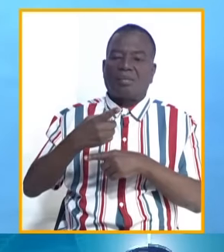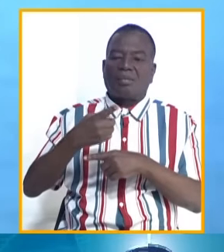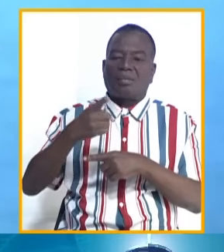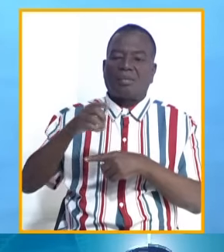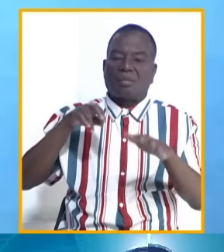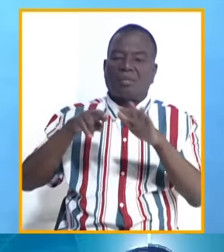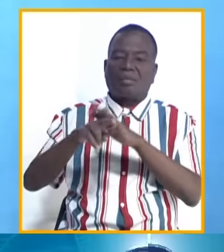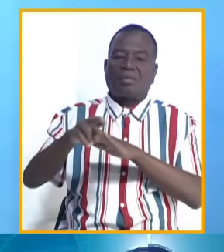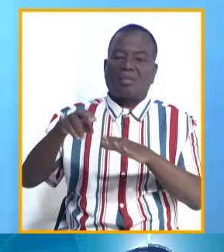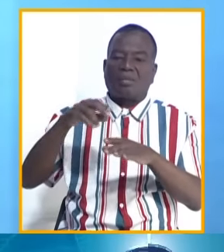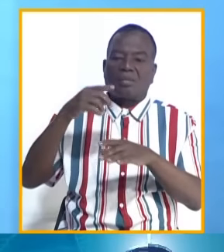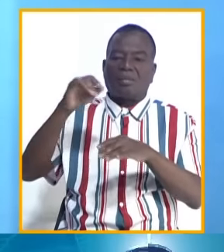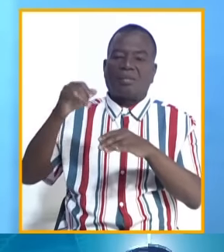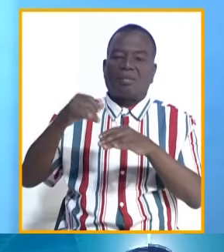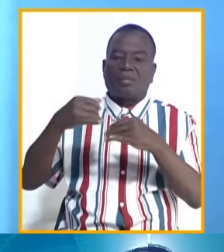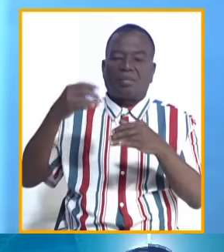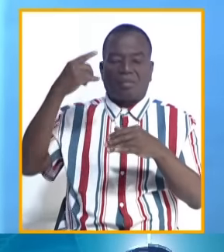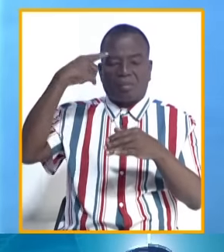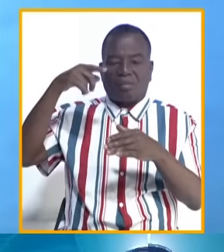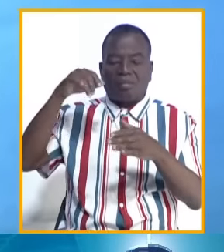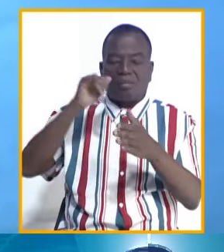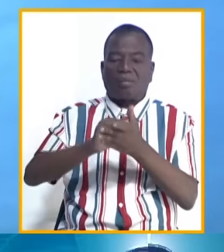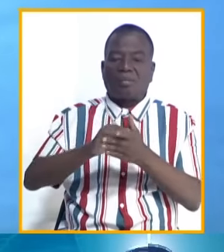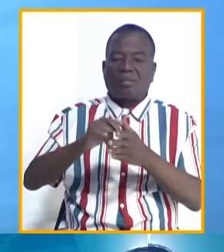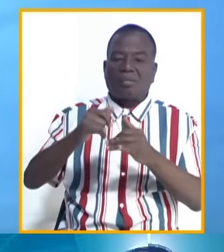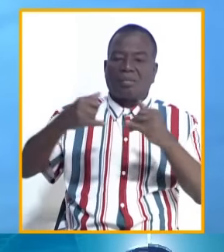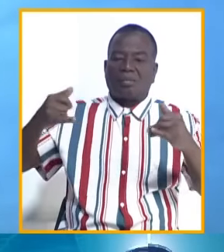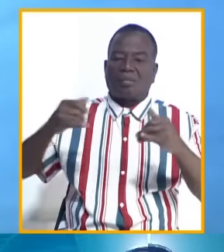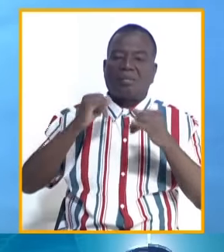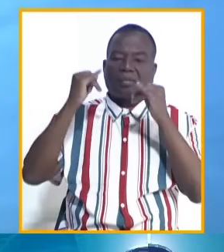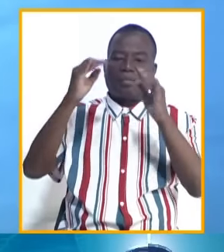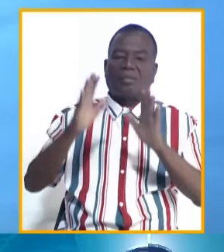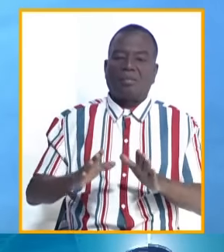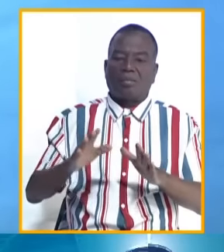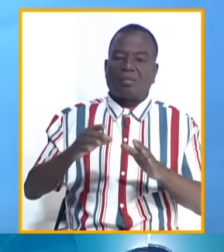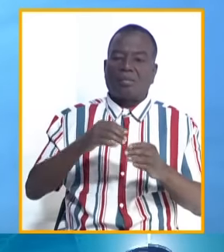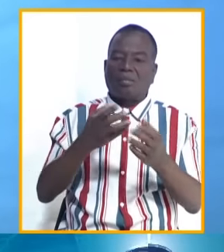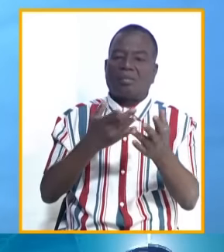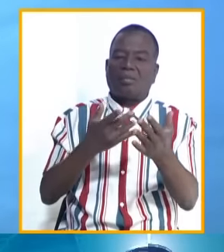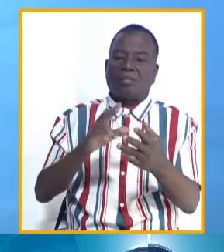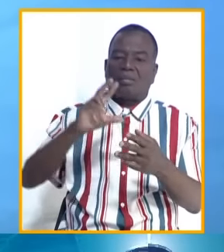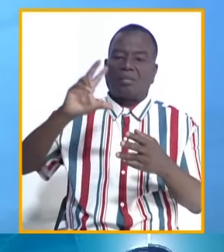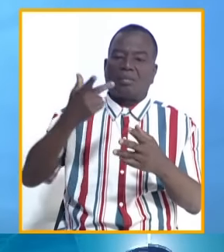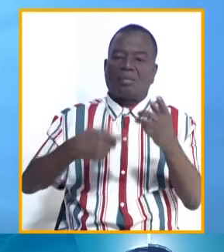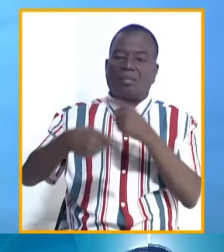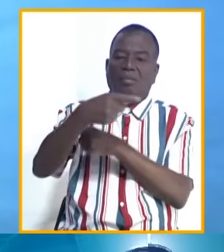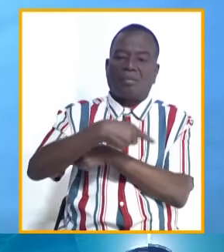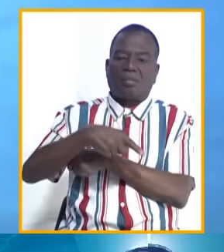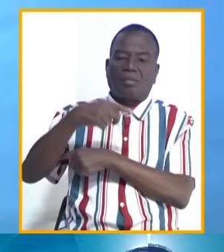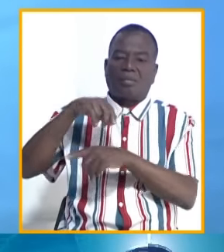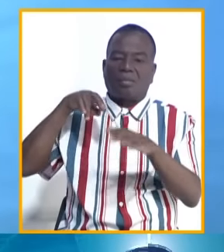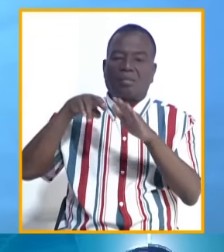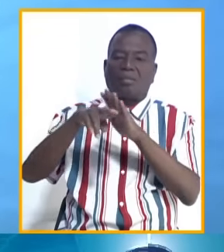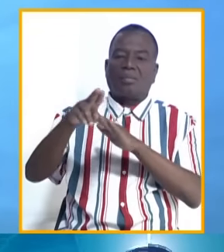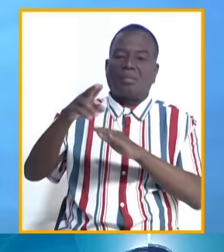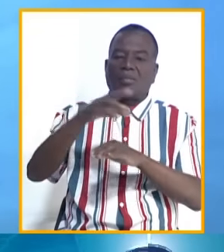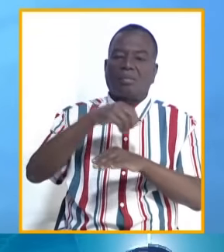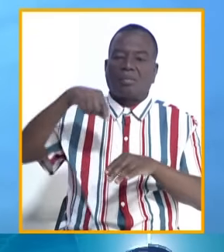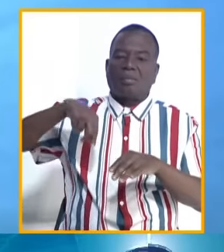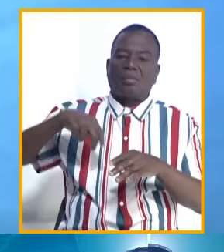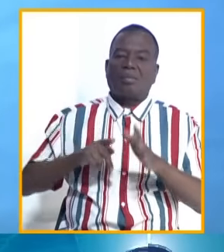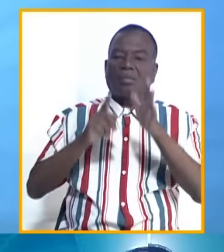premières journées, excepté les matchs donc, du promu Iska, qui attend toujours donc, de rentrer en liste pour cette Ligue 1